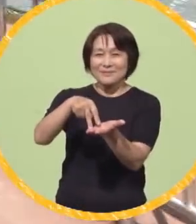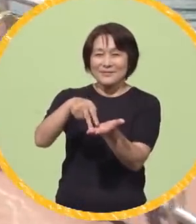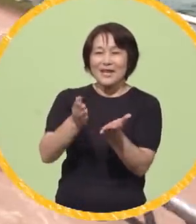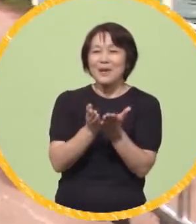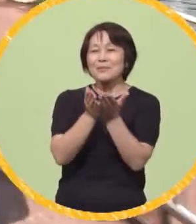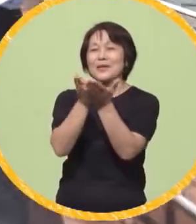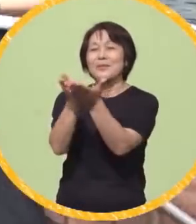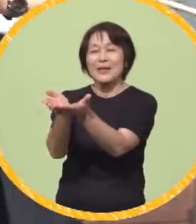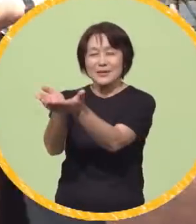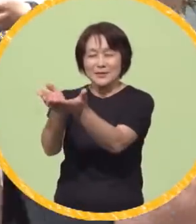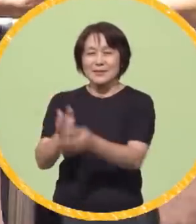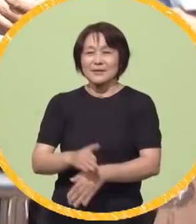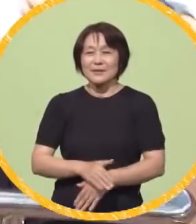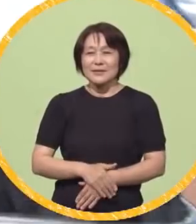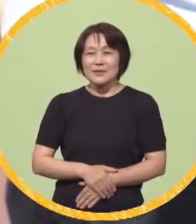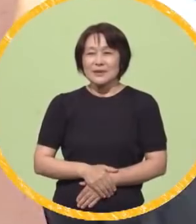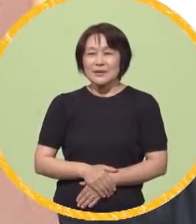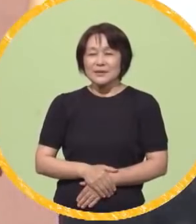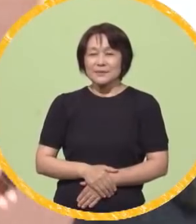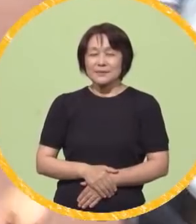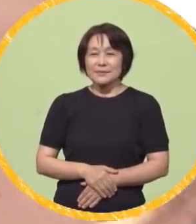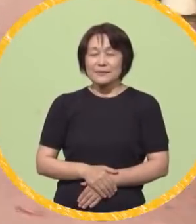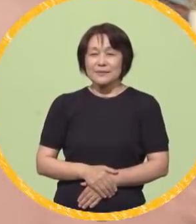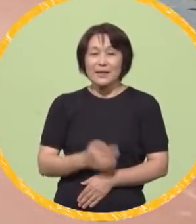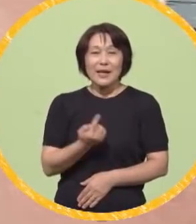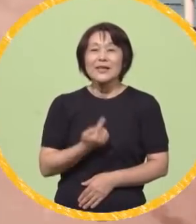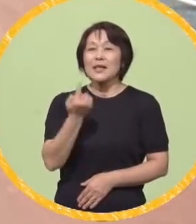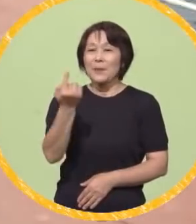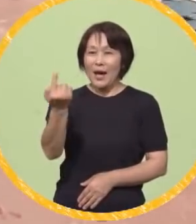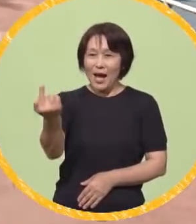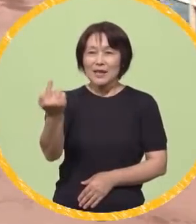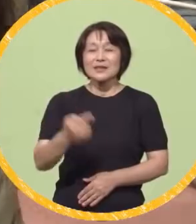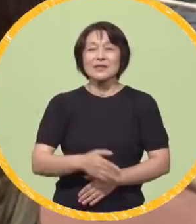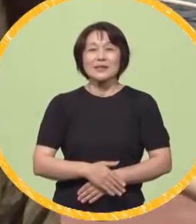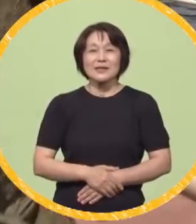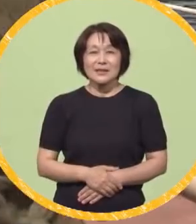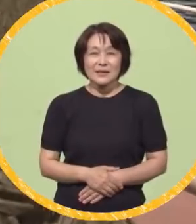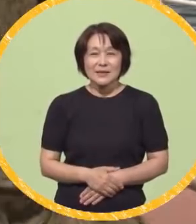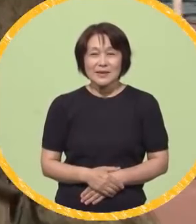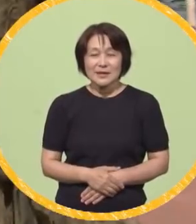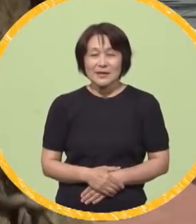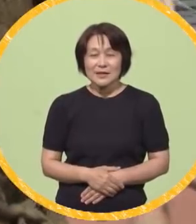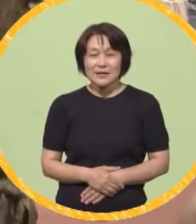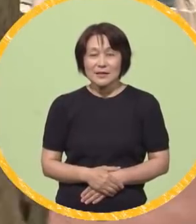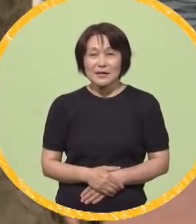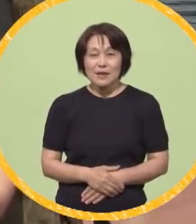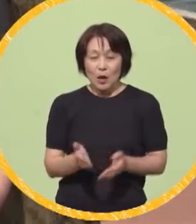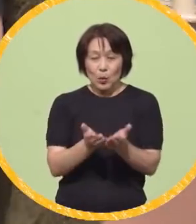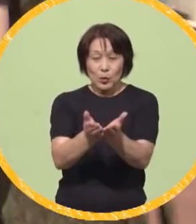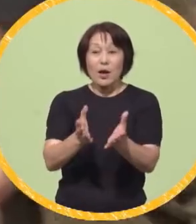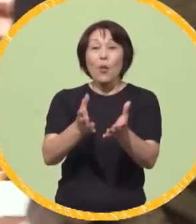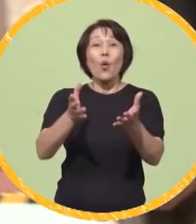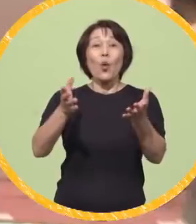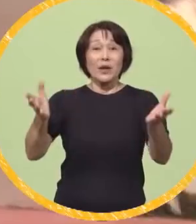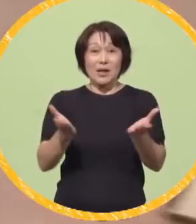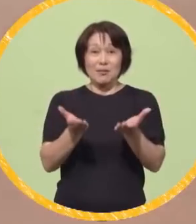。はい、お願いします。行ってきます。あ、結構大きな船。